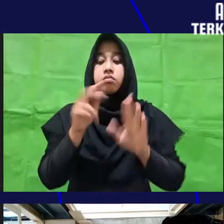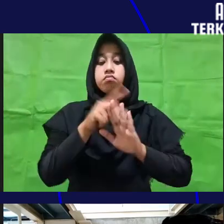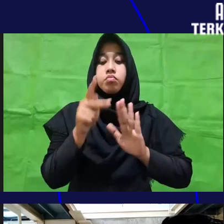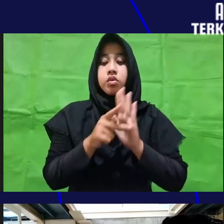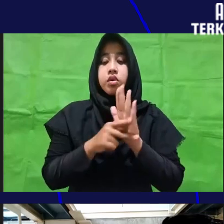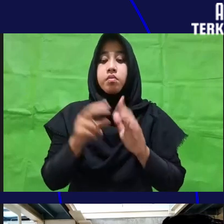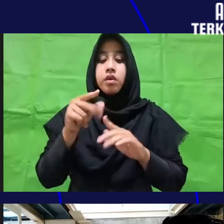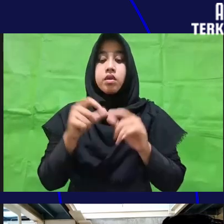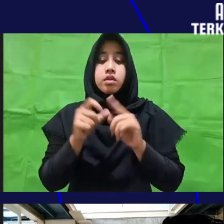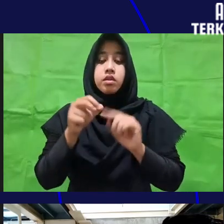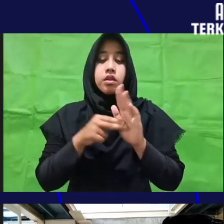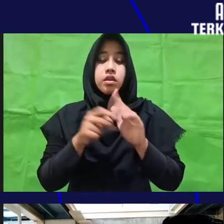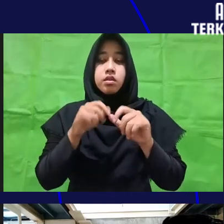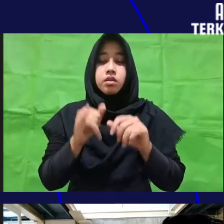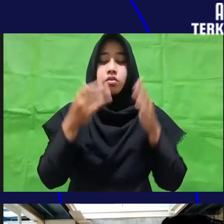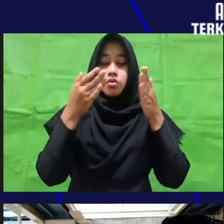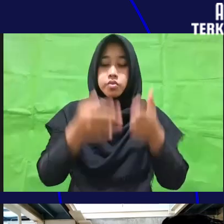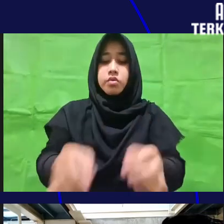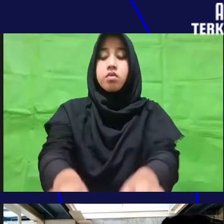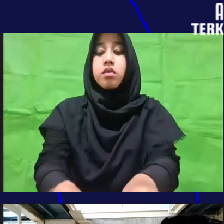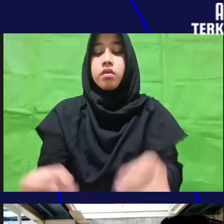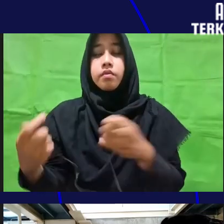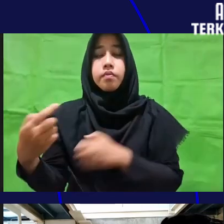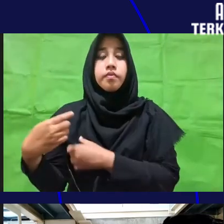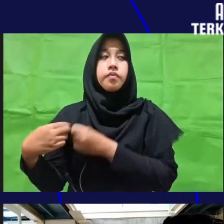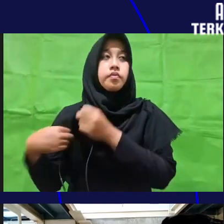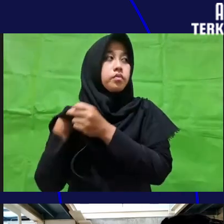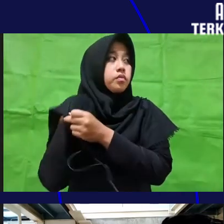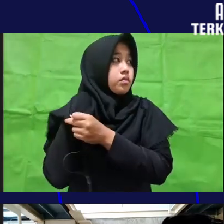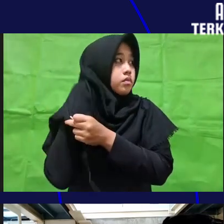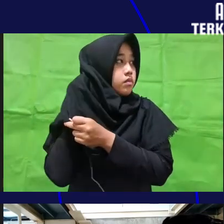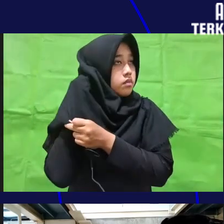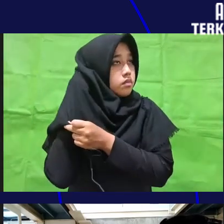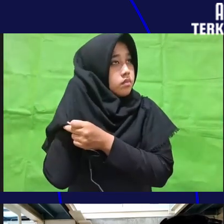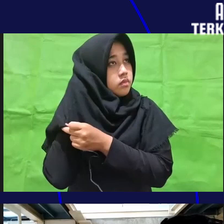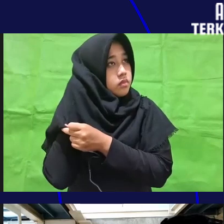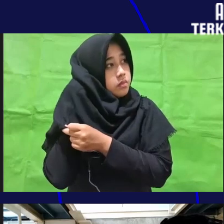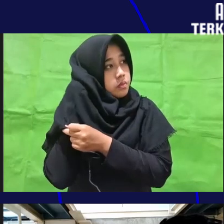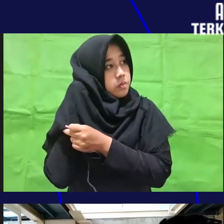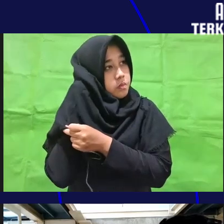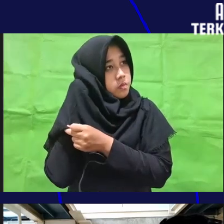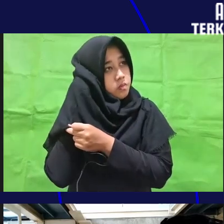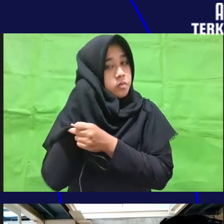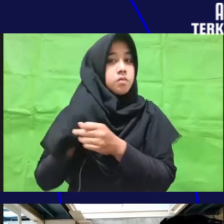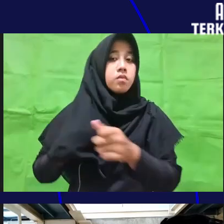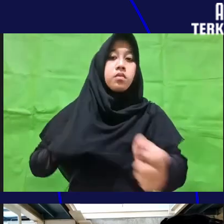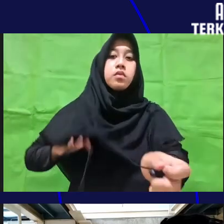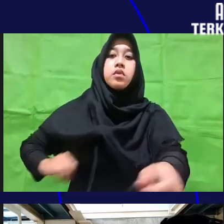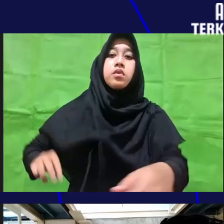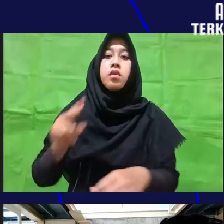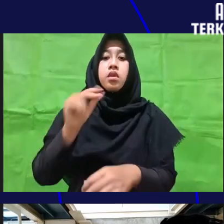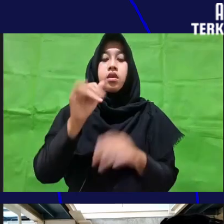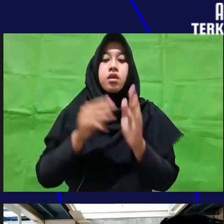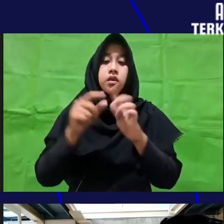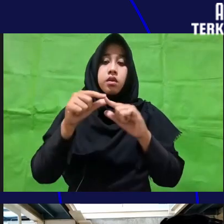residensinya, khususnya yang telah dilakukan yaitu Rimpang Nusantara dan Residensi Kelana gitu. Dan